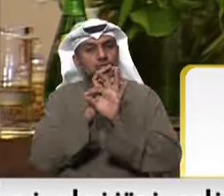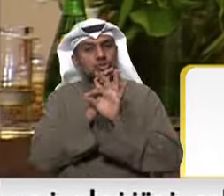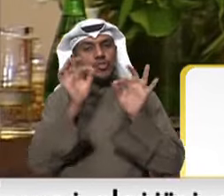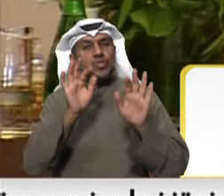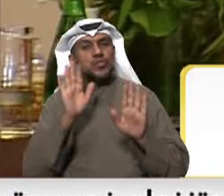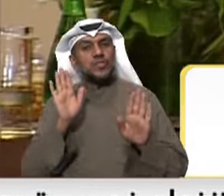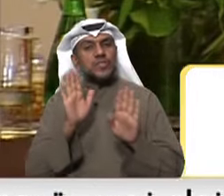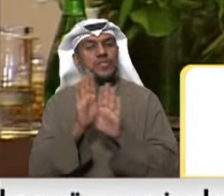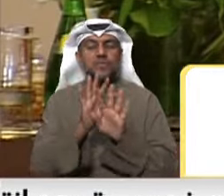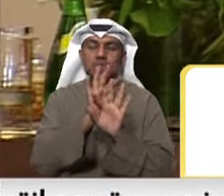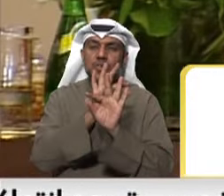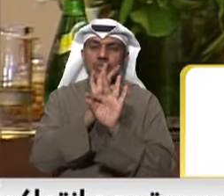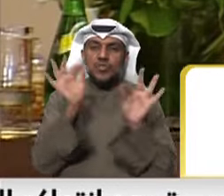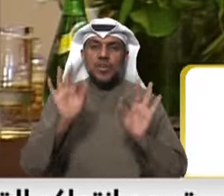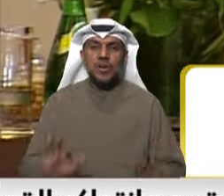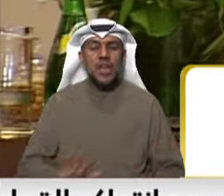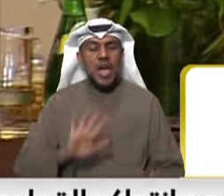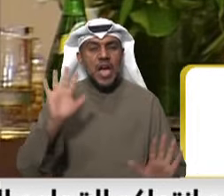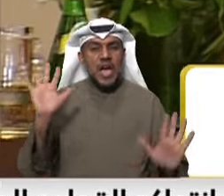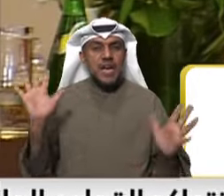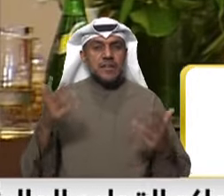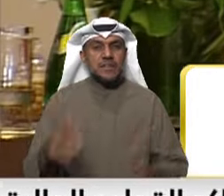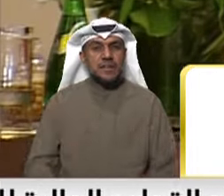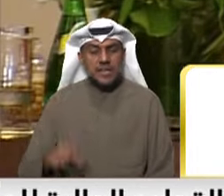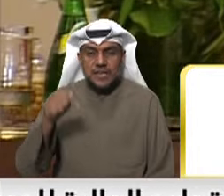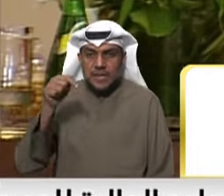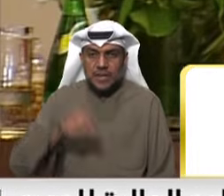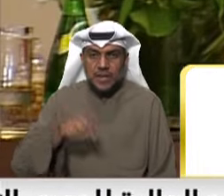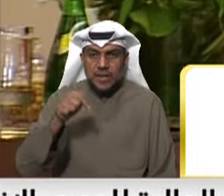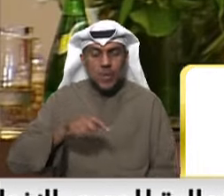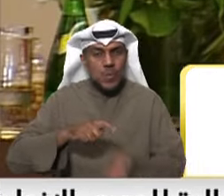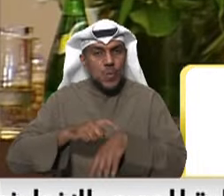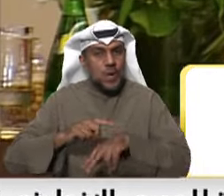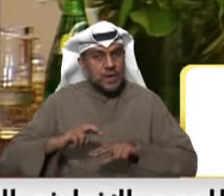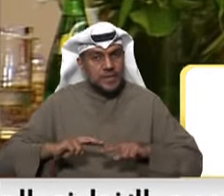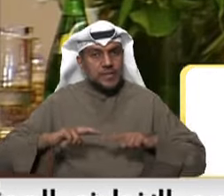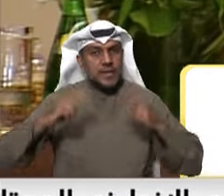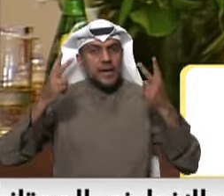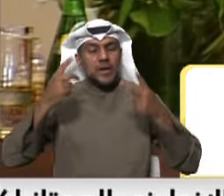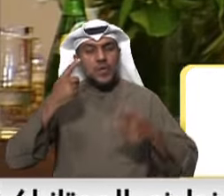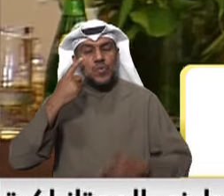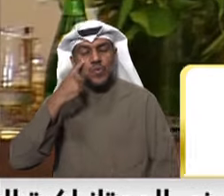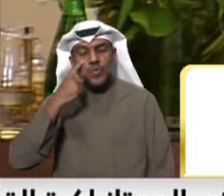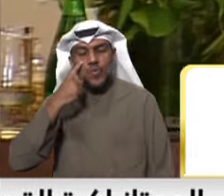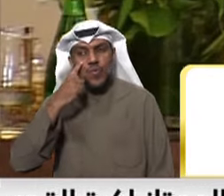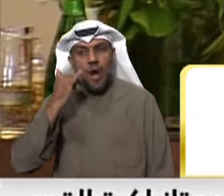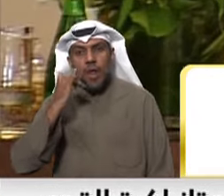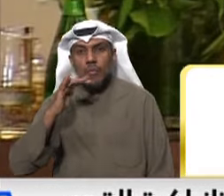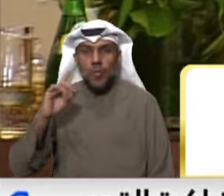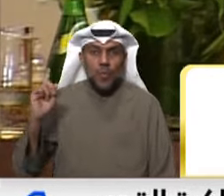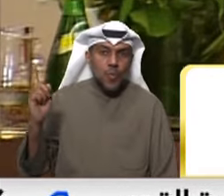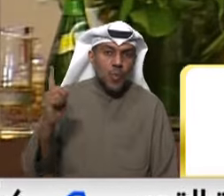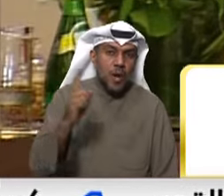الدفاعية في ظل ظروف استثنائية تشهدها الساحة الأقليمية